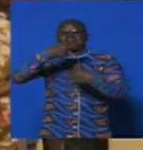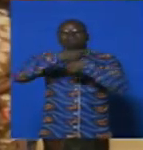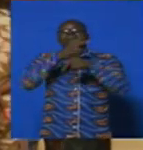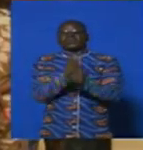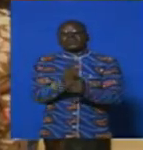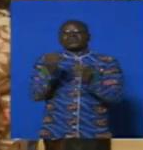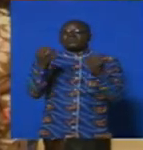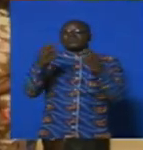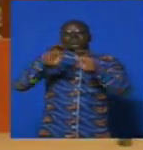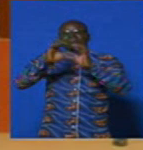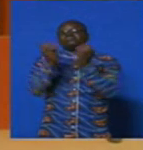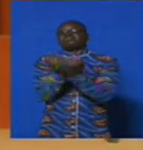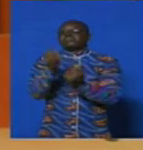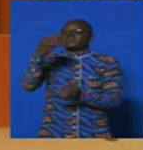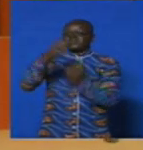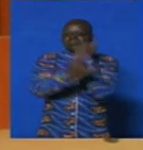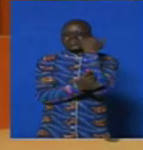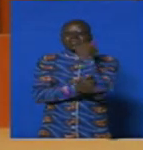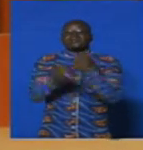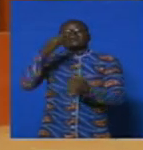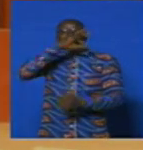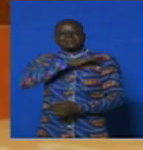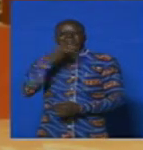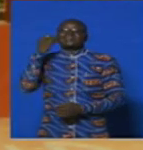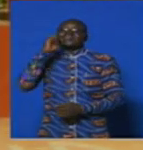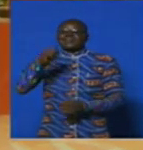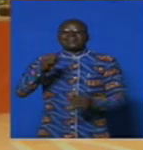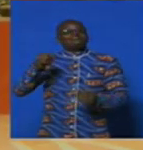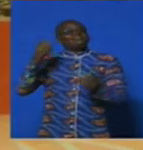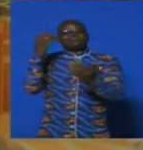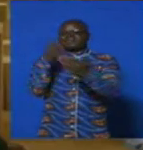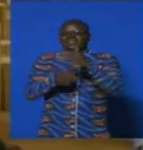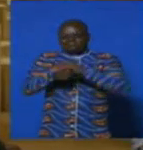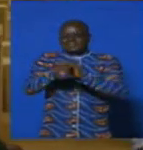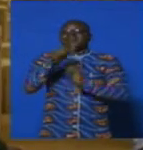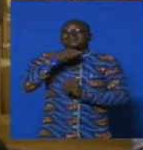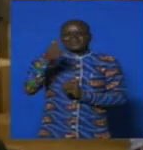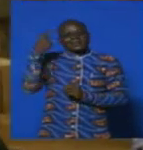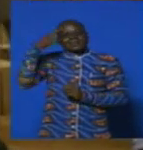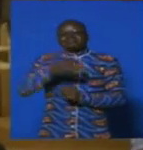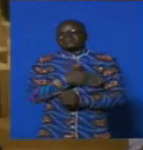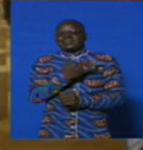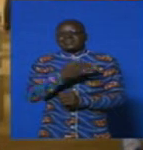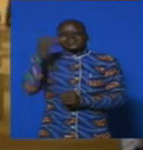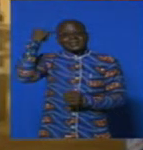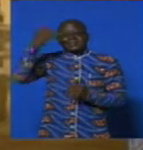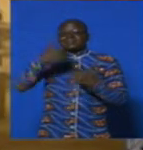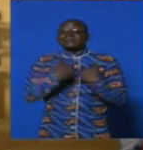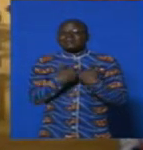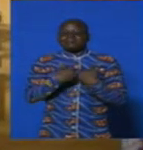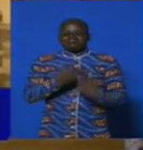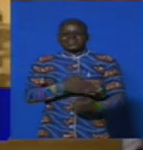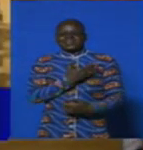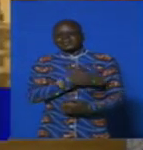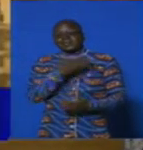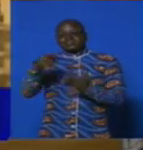communes du pays. Les bénéficiaires, elles, ne cachent pas leur enthousiasme. Quoi, ne pas exprimer sa joie par rapport à